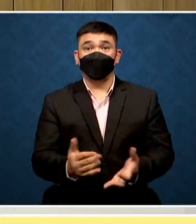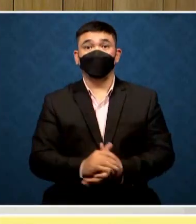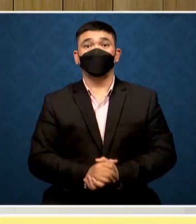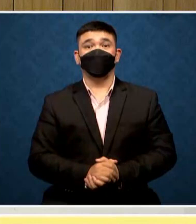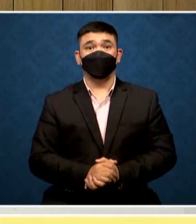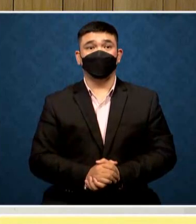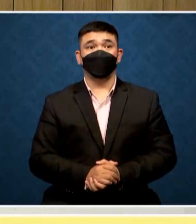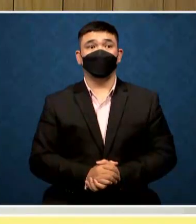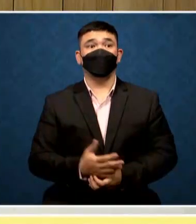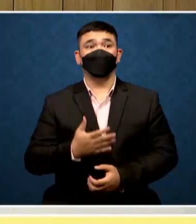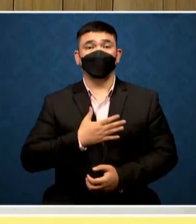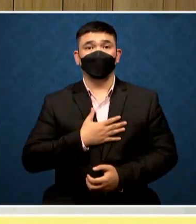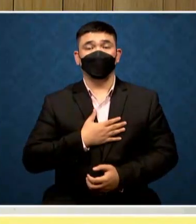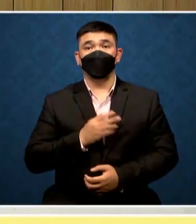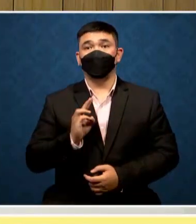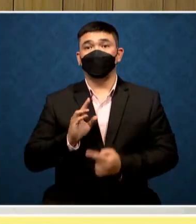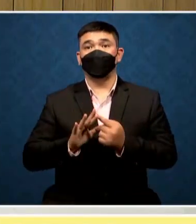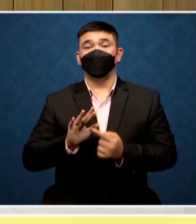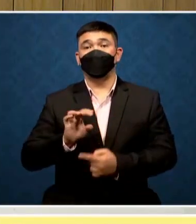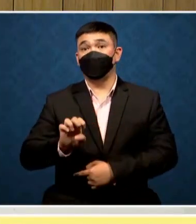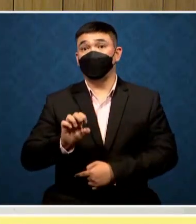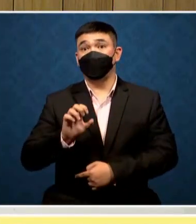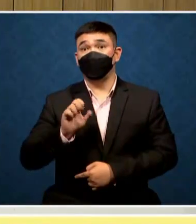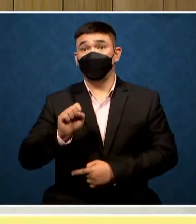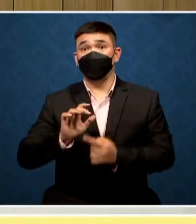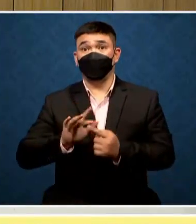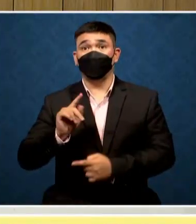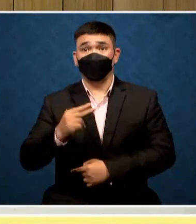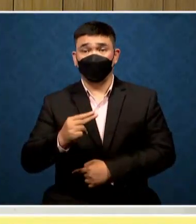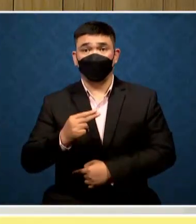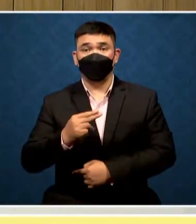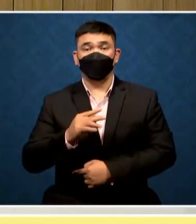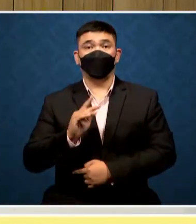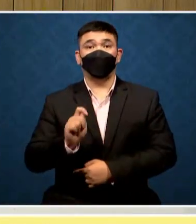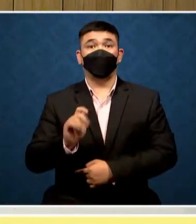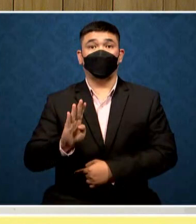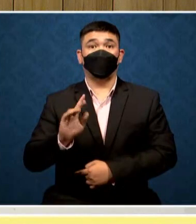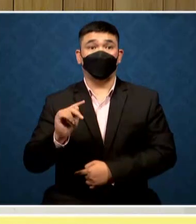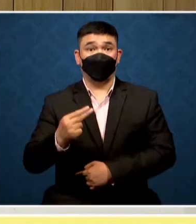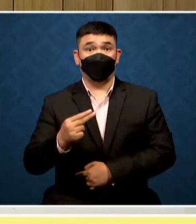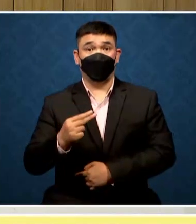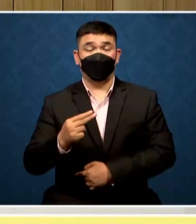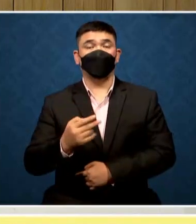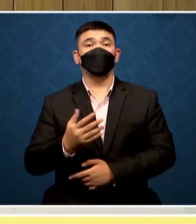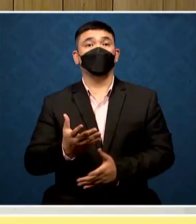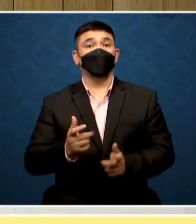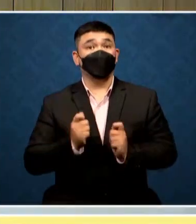ทงครับกรภม ใวสูิ์ประกอภ ปิผู้ตวรักษ by Mhmทงทิน กรอลิาต